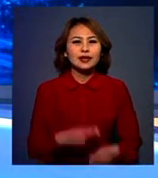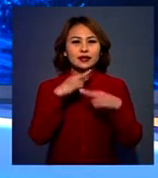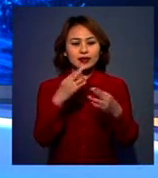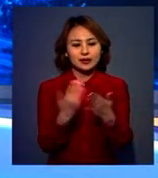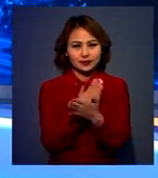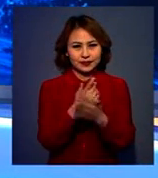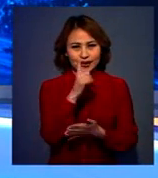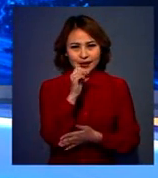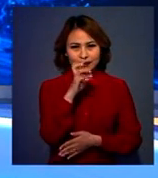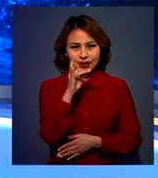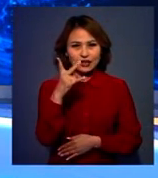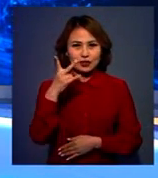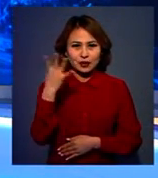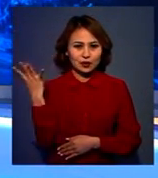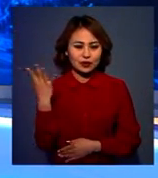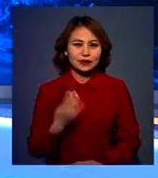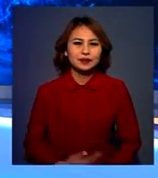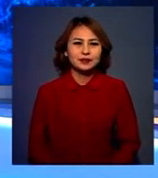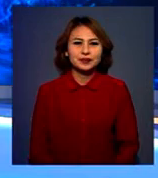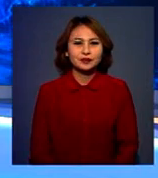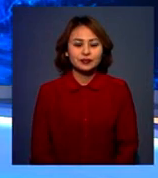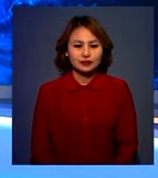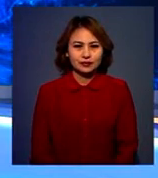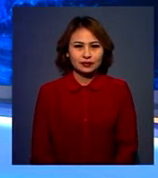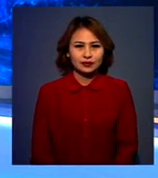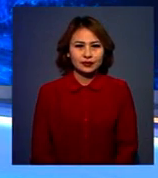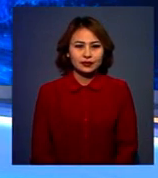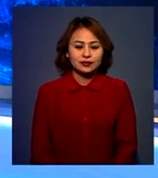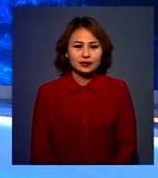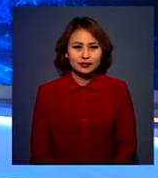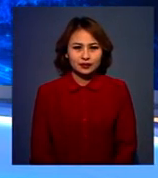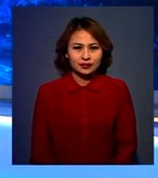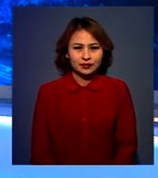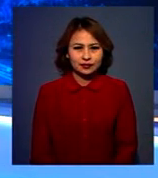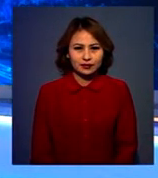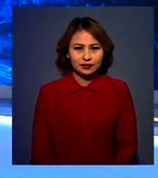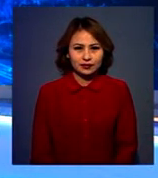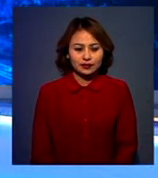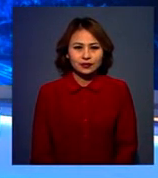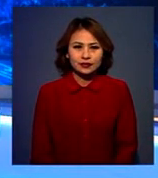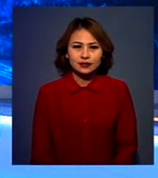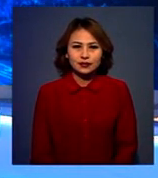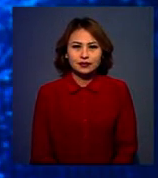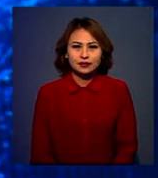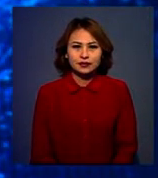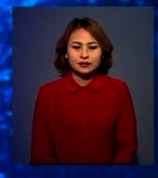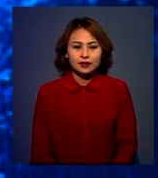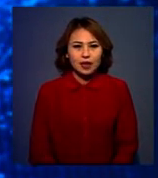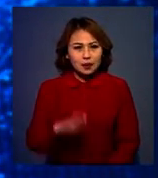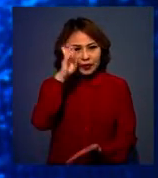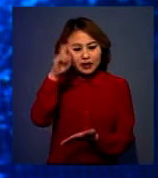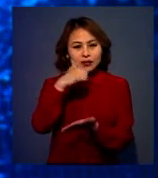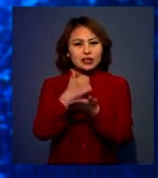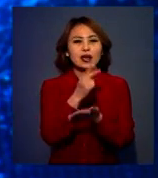Назарларыңызда жаңалықтар. Студияда Жамбыл Зинолла, және әріптесім сурдаудармашы Жанбота Сәрсенбаева.